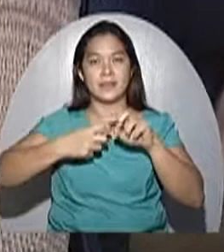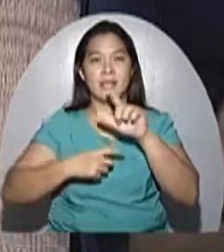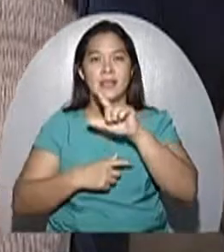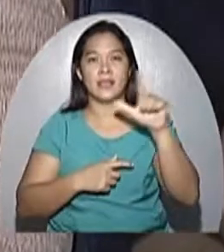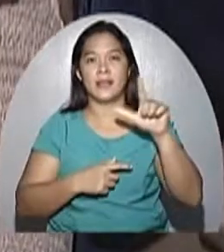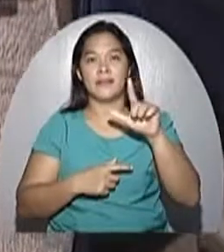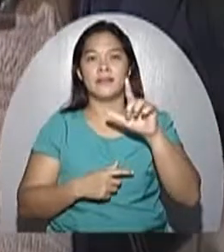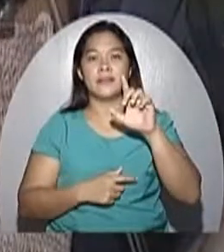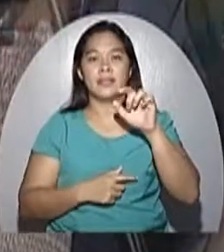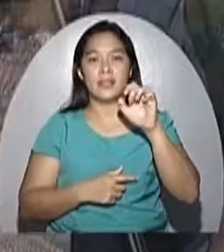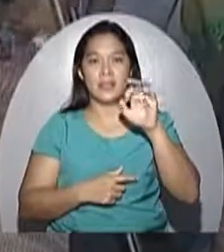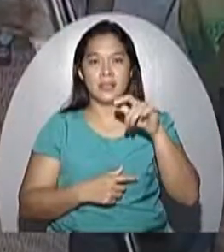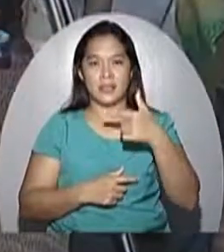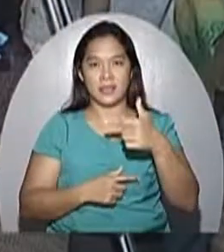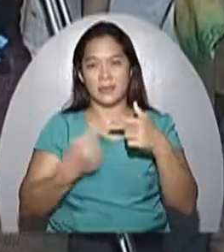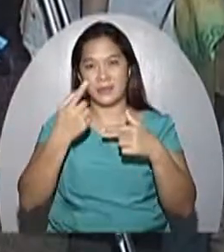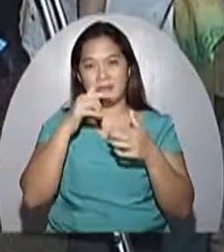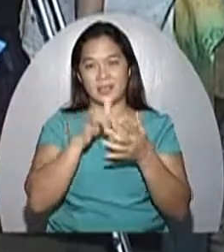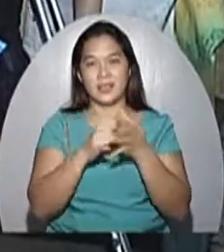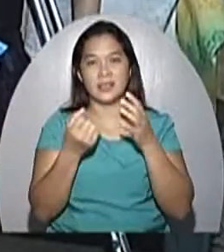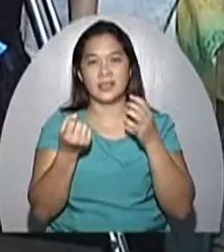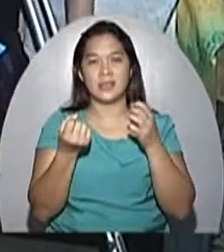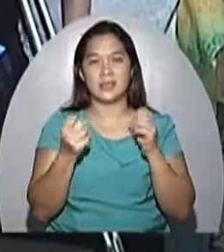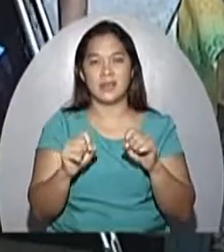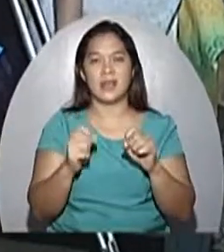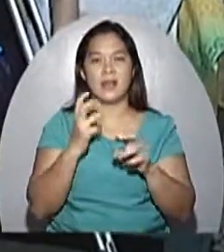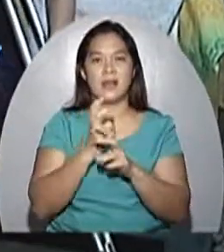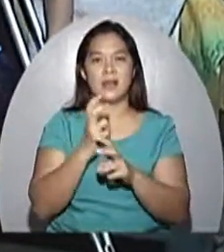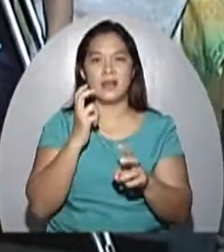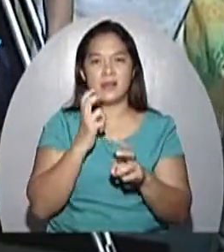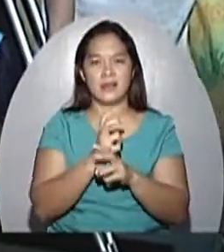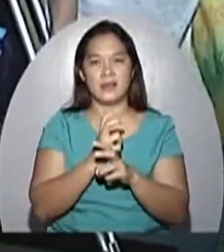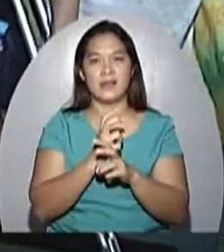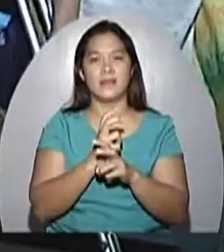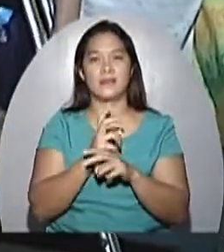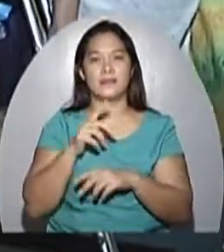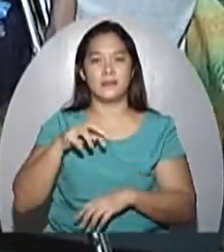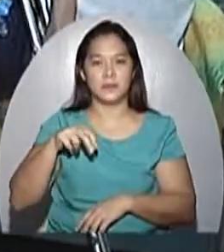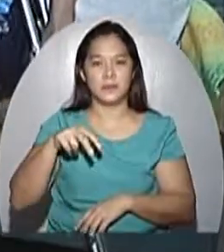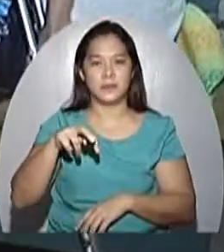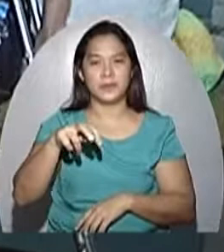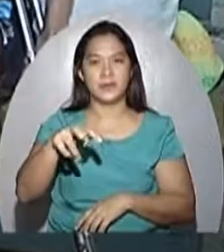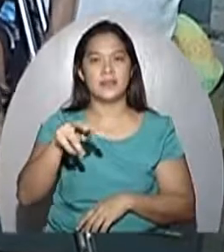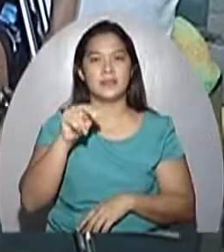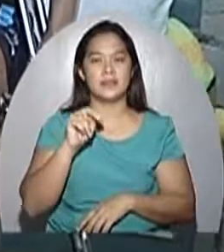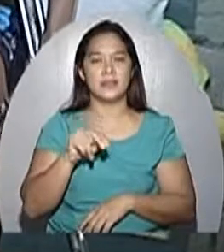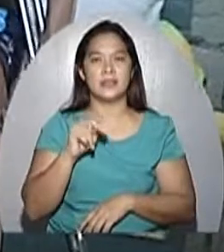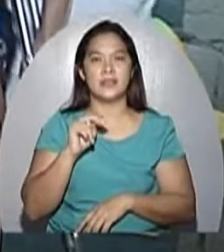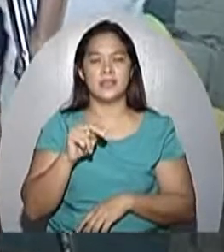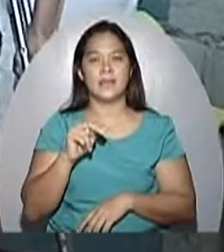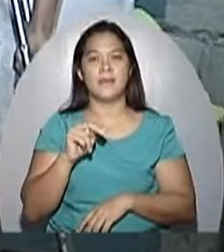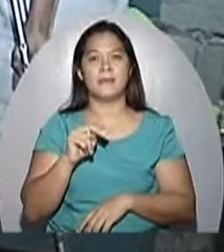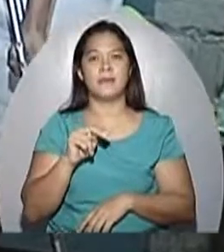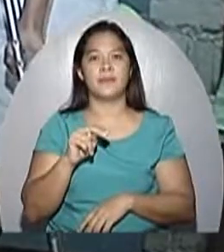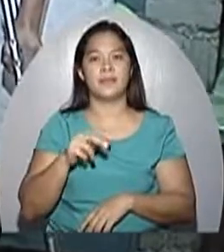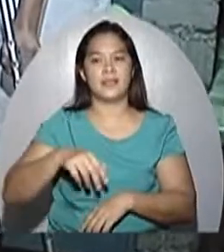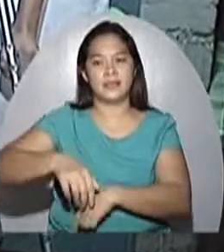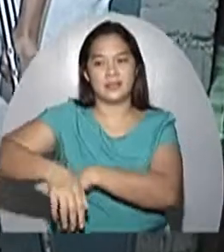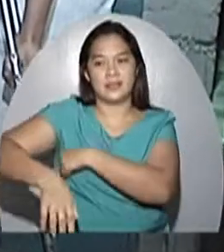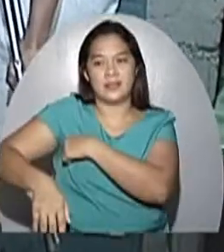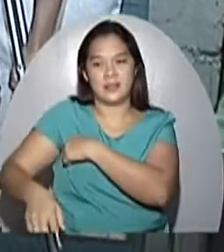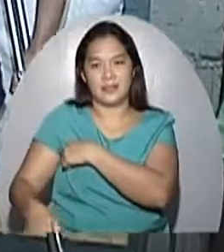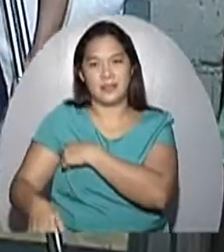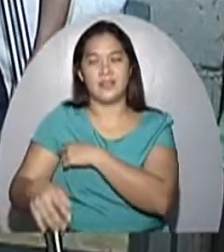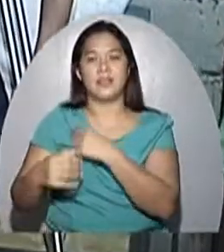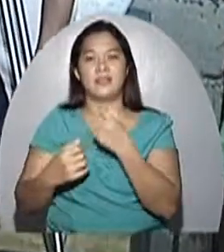sa kaliwang binte. Dahil sa kanyang kalagayan, hirap na hirap ngayon siya sa paglalakad at kinakailangan niya ang